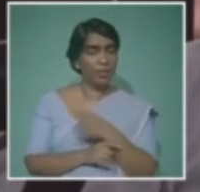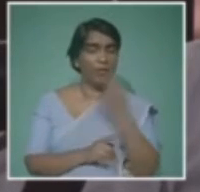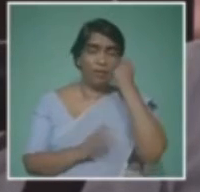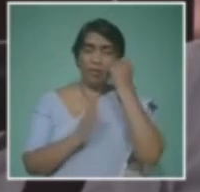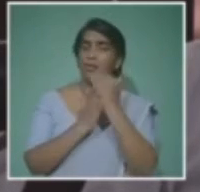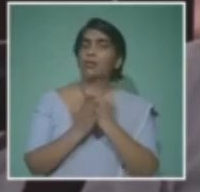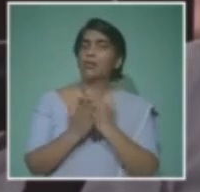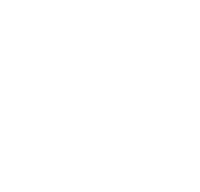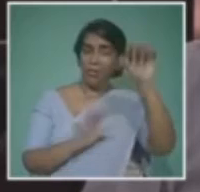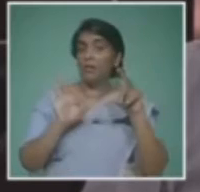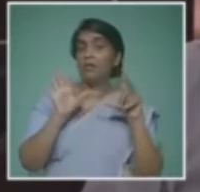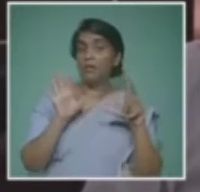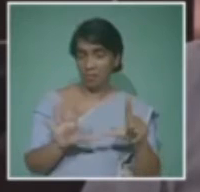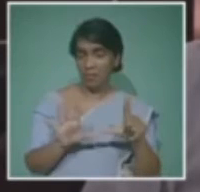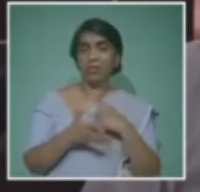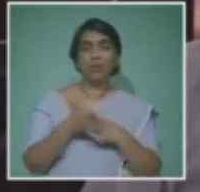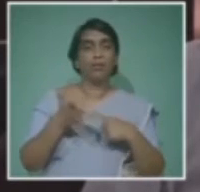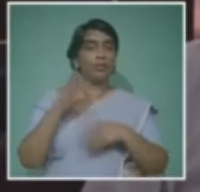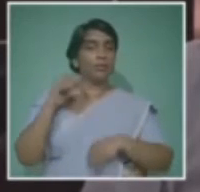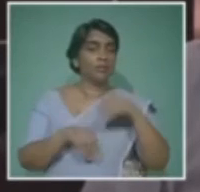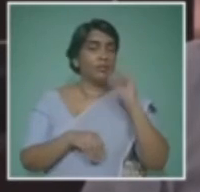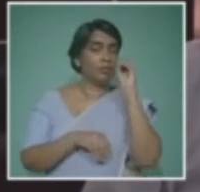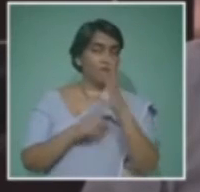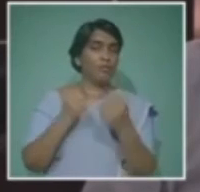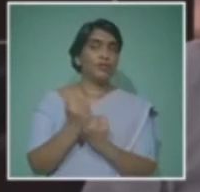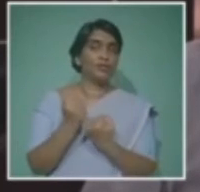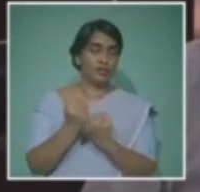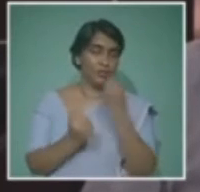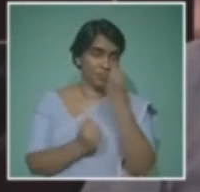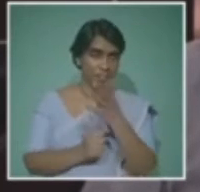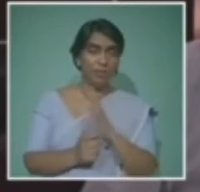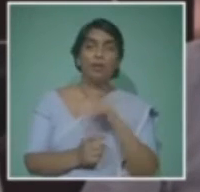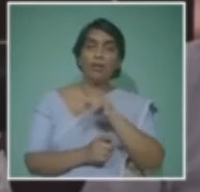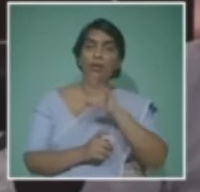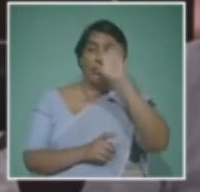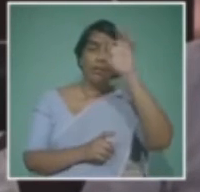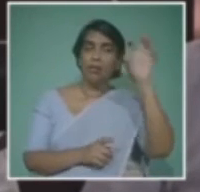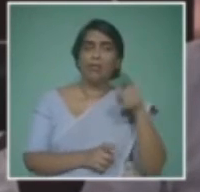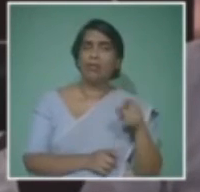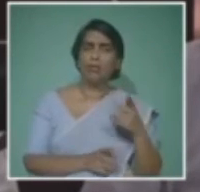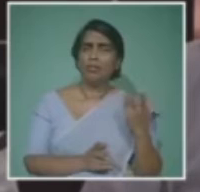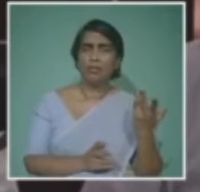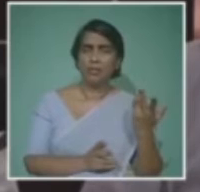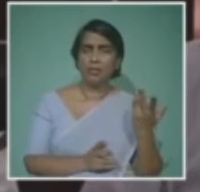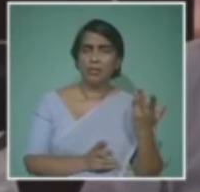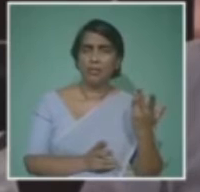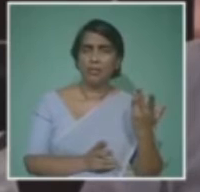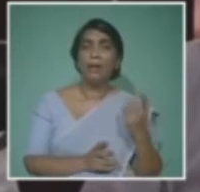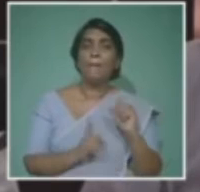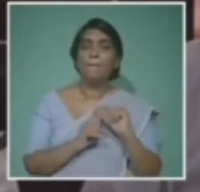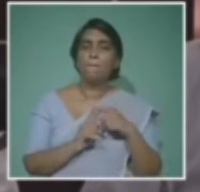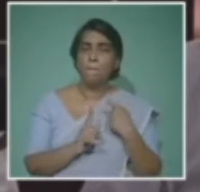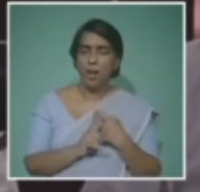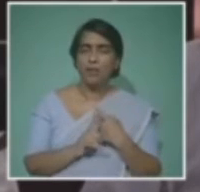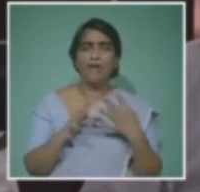ஆதரவாக 7 நாடுகளே ஆதரவு தெரிவித்திருக்கின்றன. அந்த நாடுகள் எந்த நாடுகள்? சீனா, பாகிஸ்தான், வெனிசுலா போன்றவை.